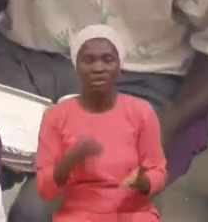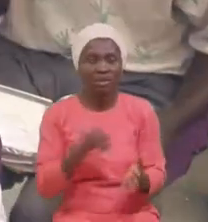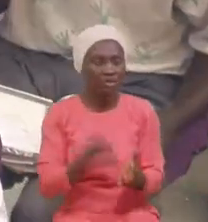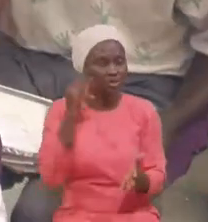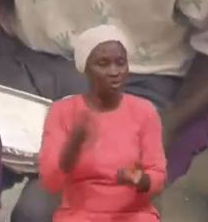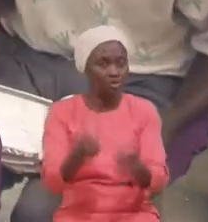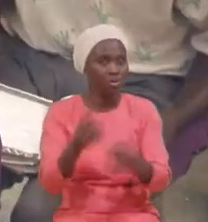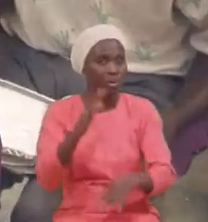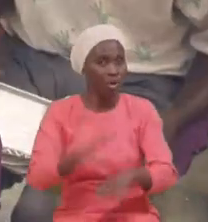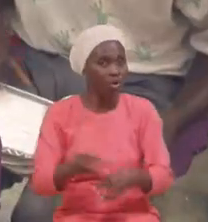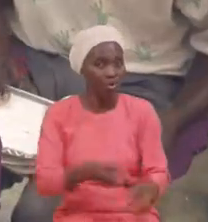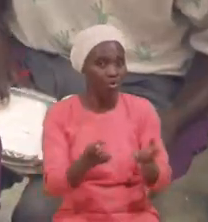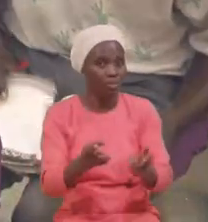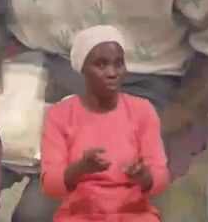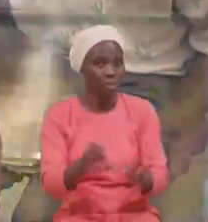S'il venait,